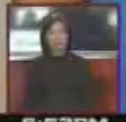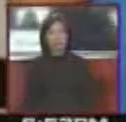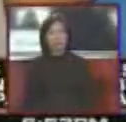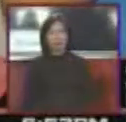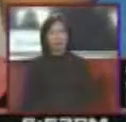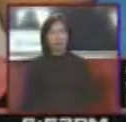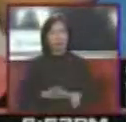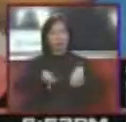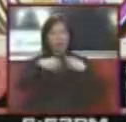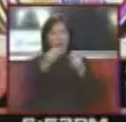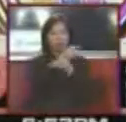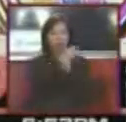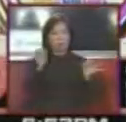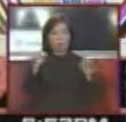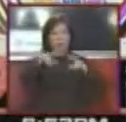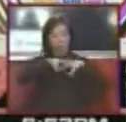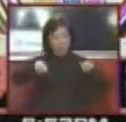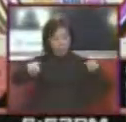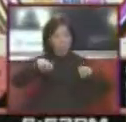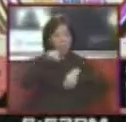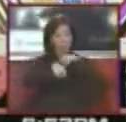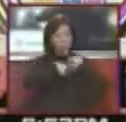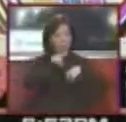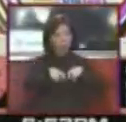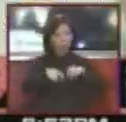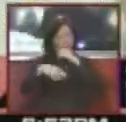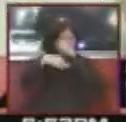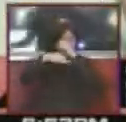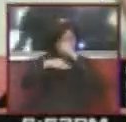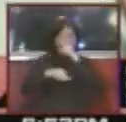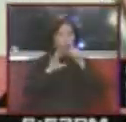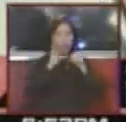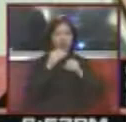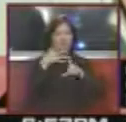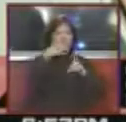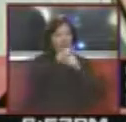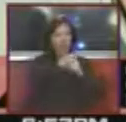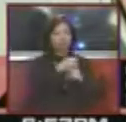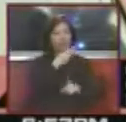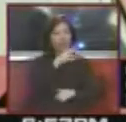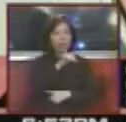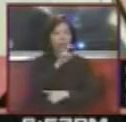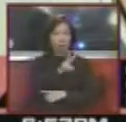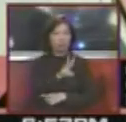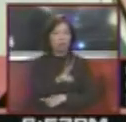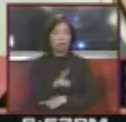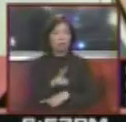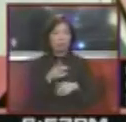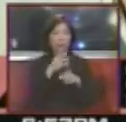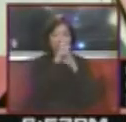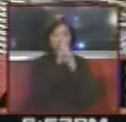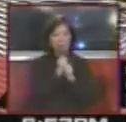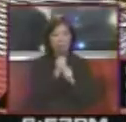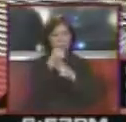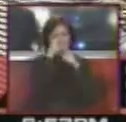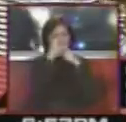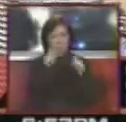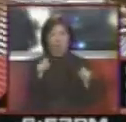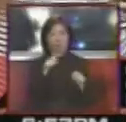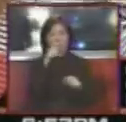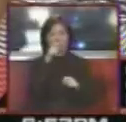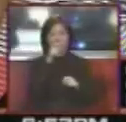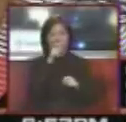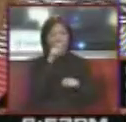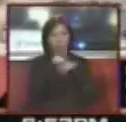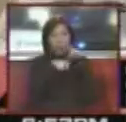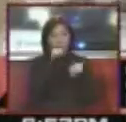Nagbibigay ng libreng pagsusuri at tumatayong support group sa mga tinatamaan ng HIV/AIDS ang Take the Test Campaign Incorporated. Bukod sa